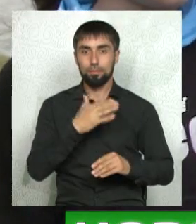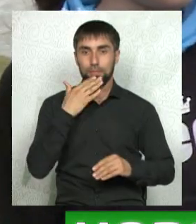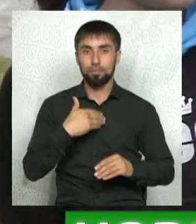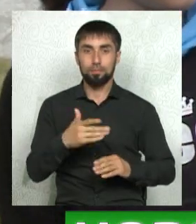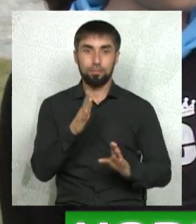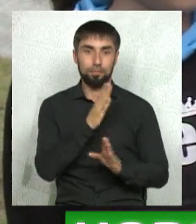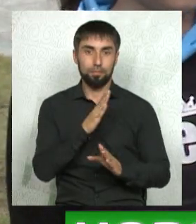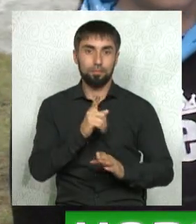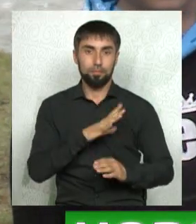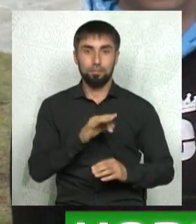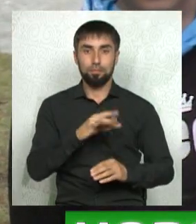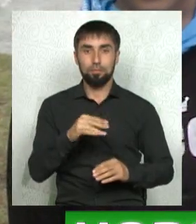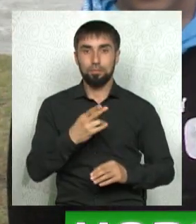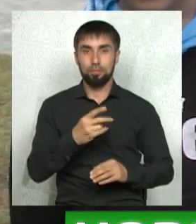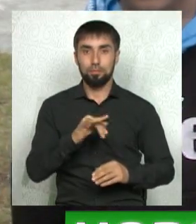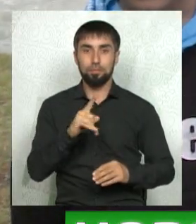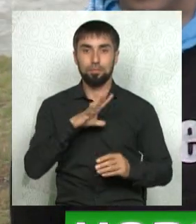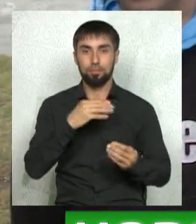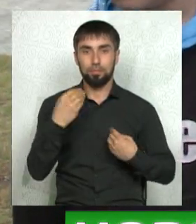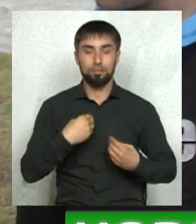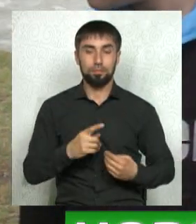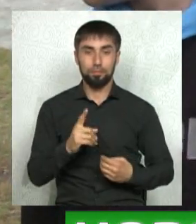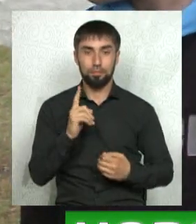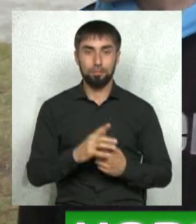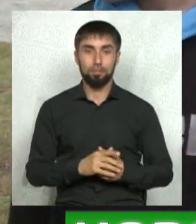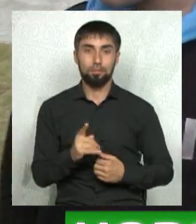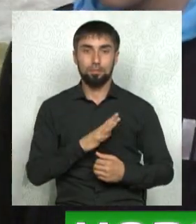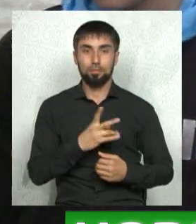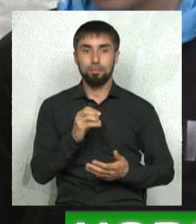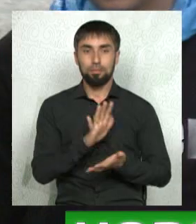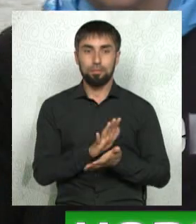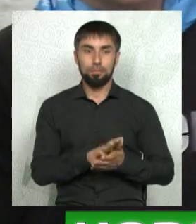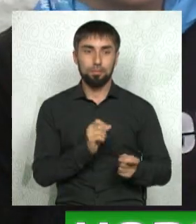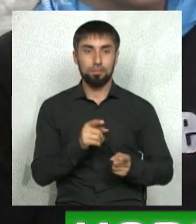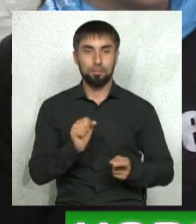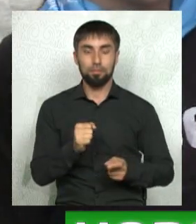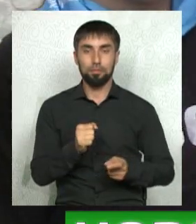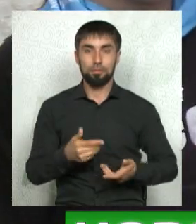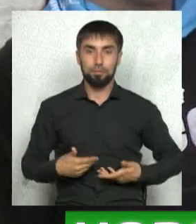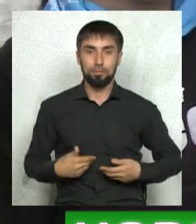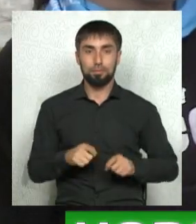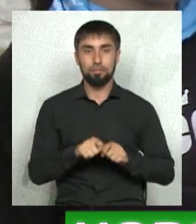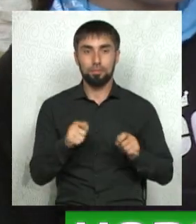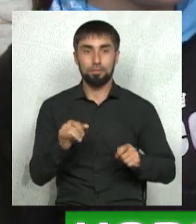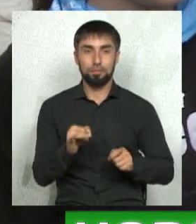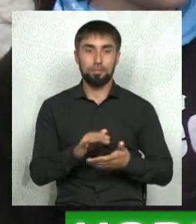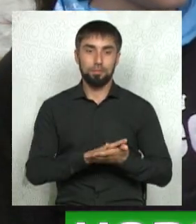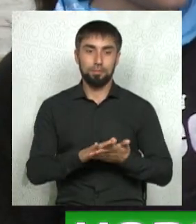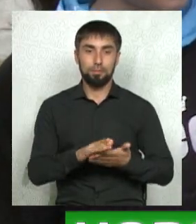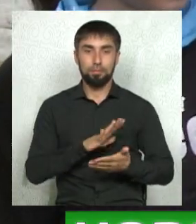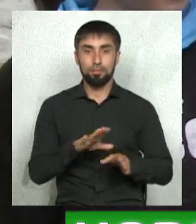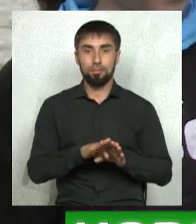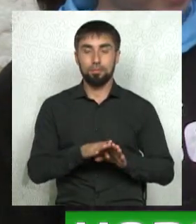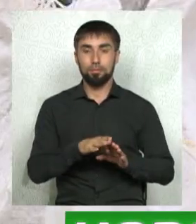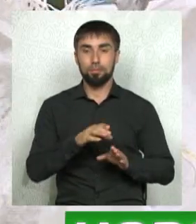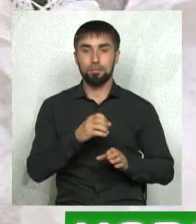среде, чтобы они ценили то, что нам дано Всевышним, чтобы не загрязняли, а наоборот жили, созидая все, что нам так щедро